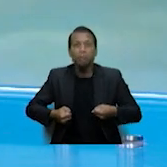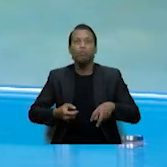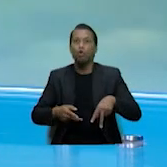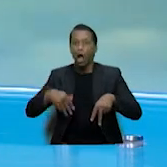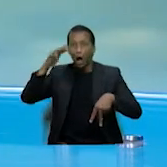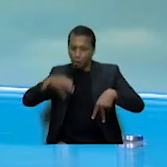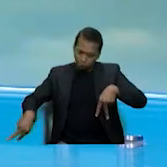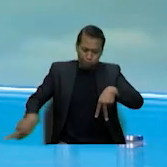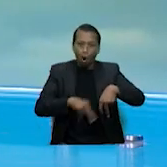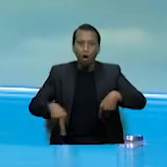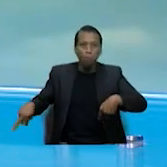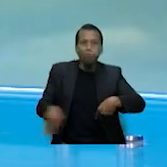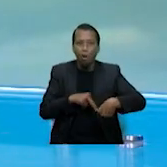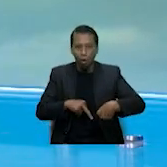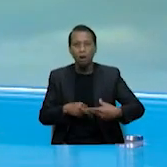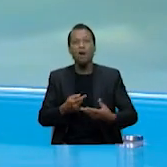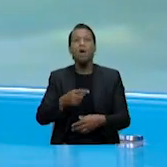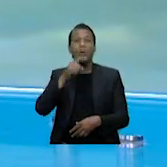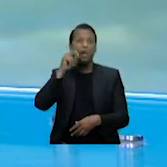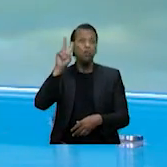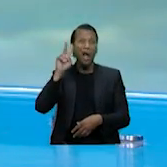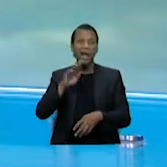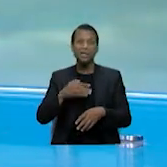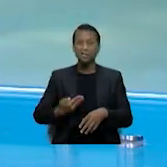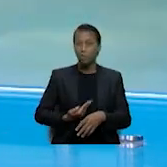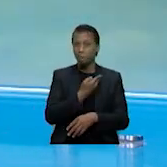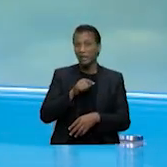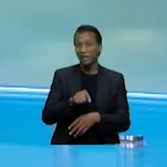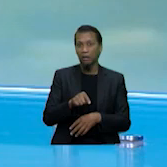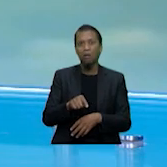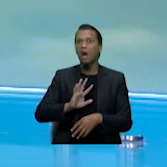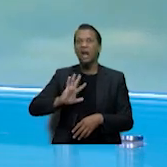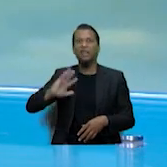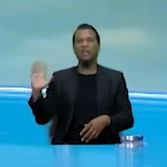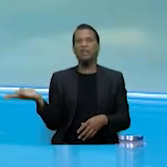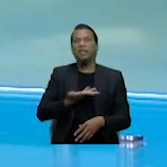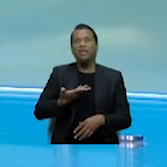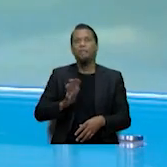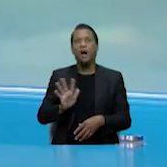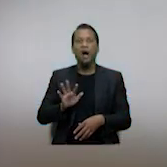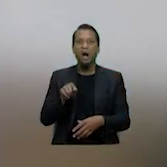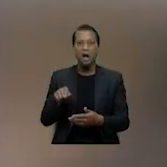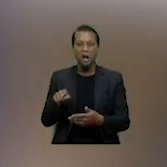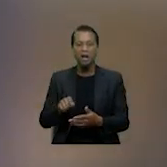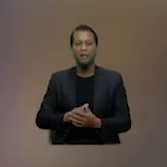ditendang oleh kakak tingkatnya. Pihak orang tua siswa korban sempat tak terima atas kejadian tersebut.